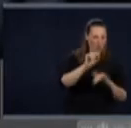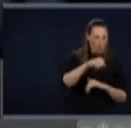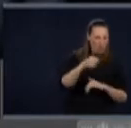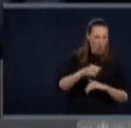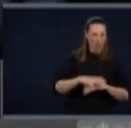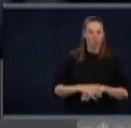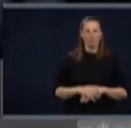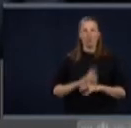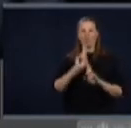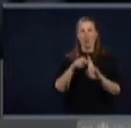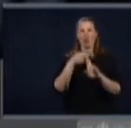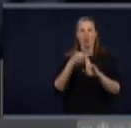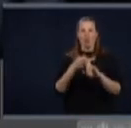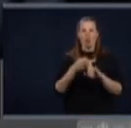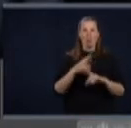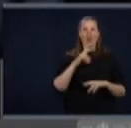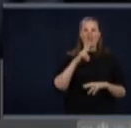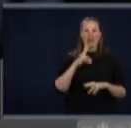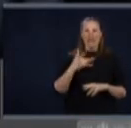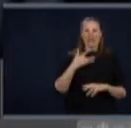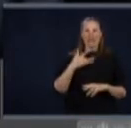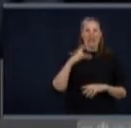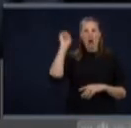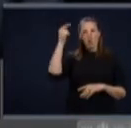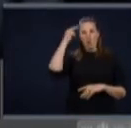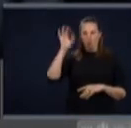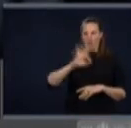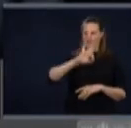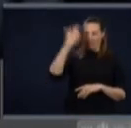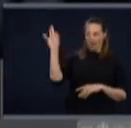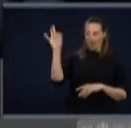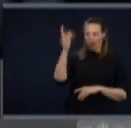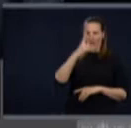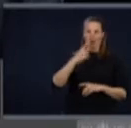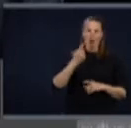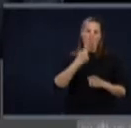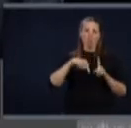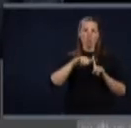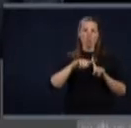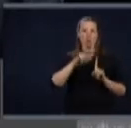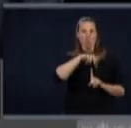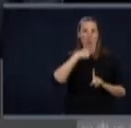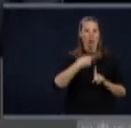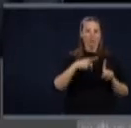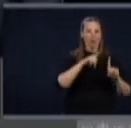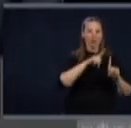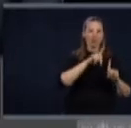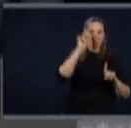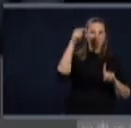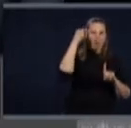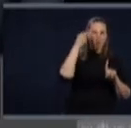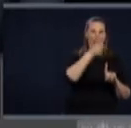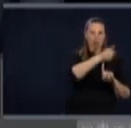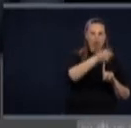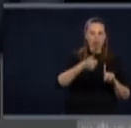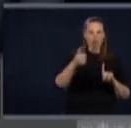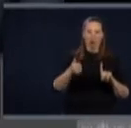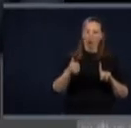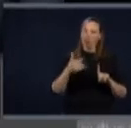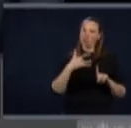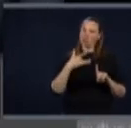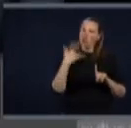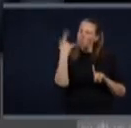pas tant de différence que ça entre le gouvernement fédéral puis les gouvernements des provinces. On a eu encore une longue discussion, une